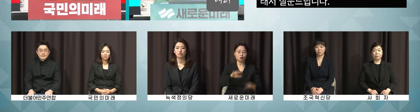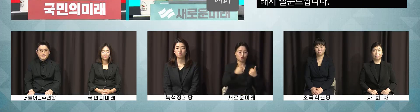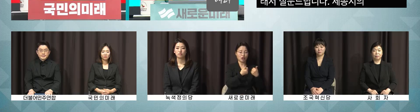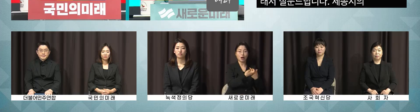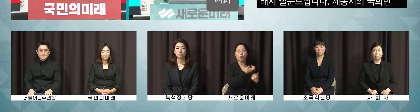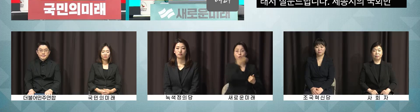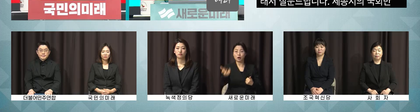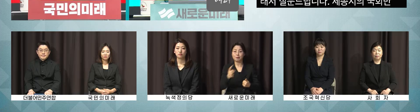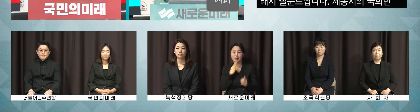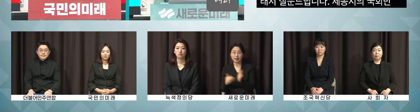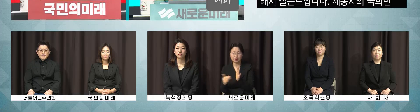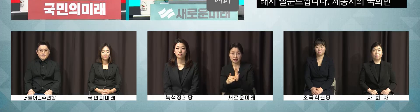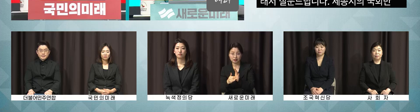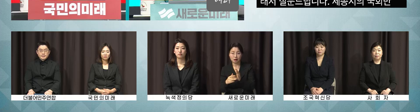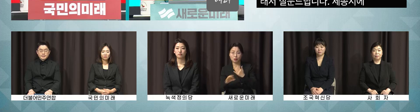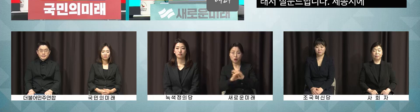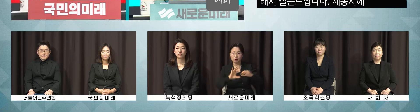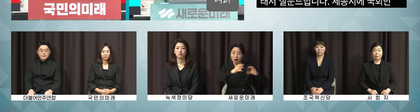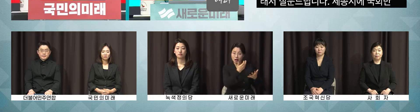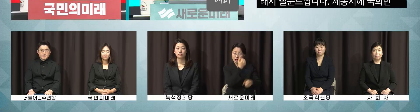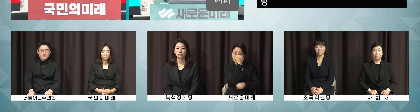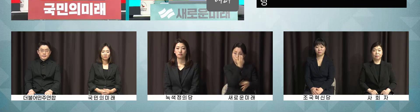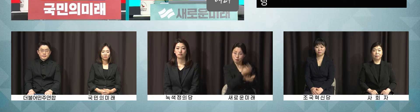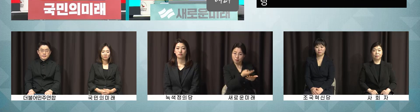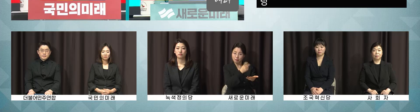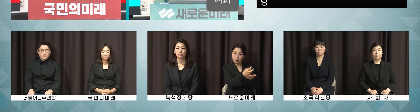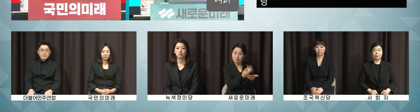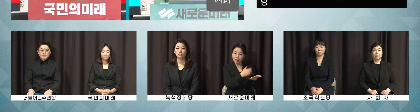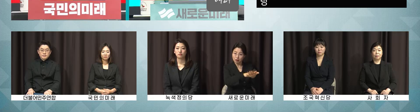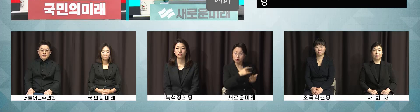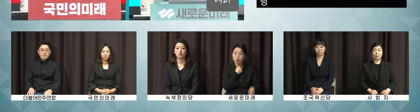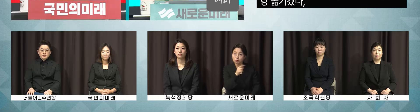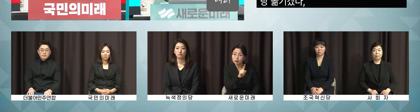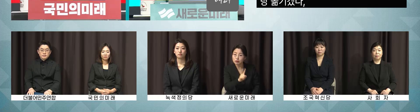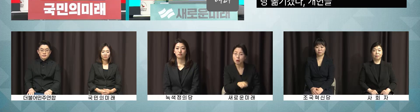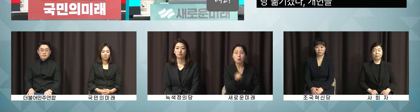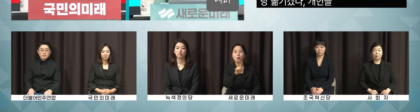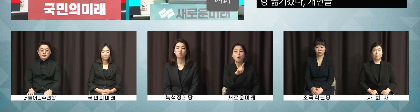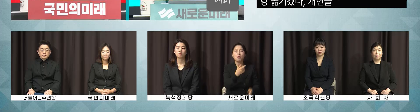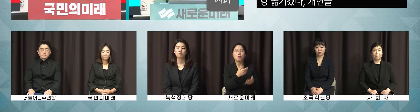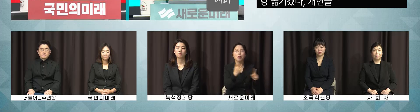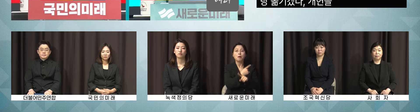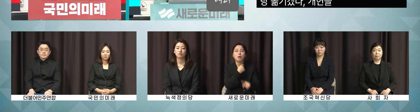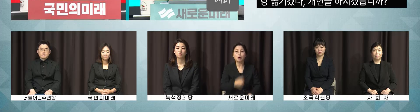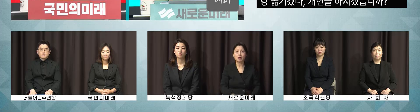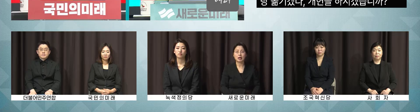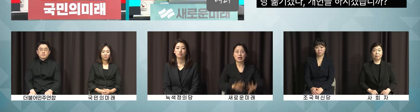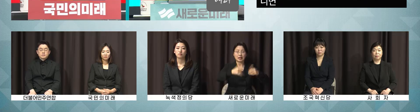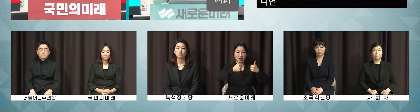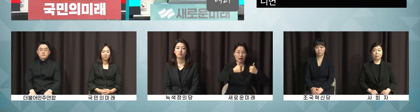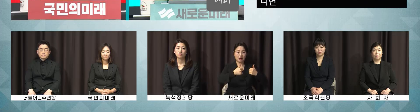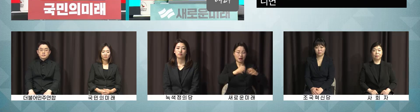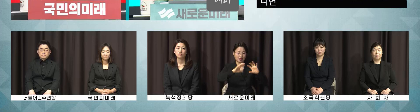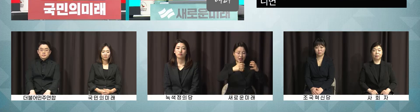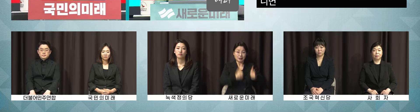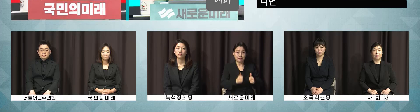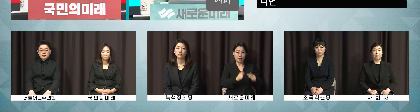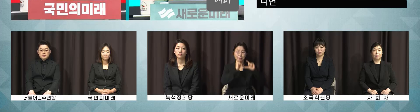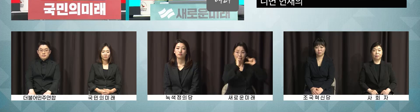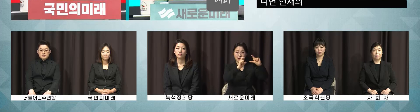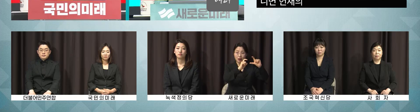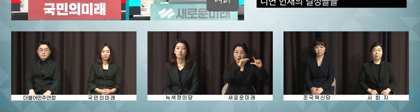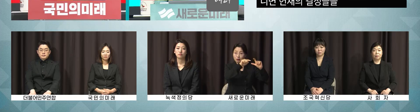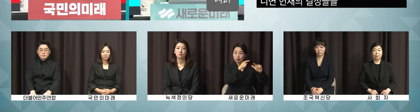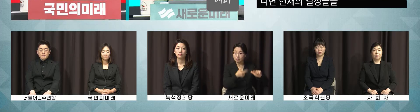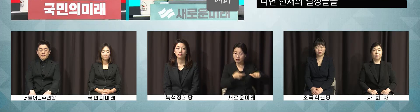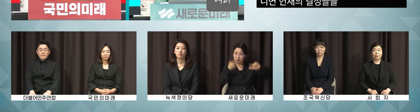달랑 옮기겠다. 개헌을 하실 겁니까? 아니면 결정례를 바꾸시겠다라는 겁니까? 헌재의 결정례를 바꾸겠다라는 건 사실상